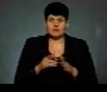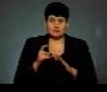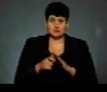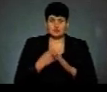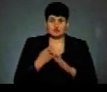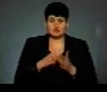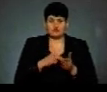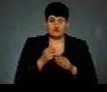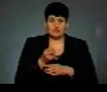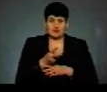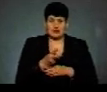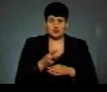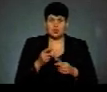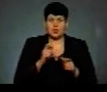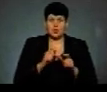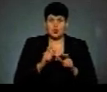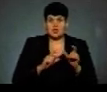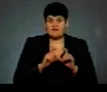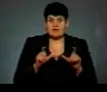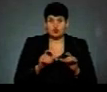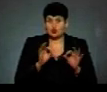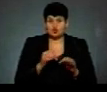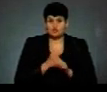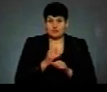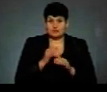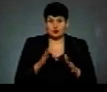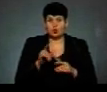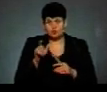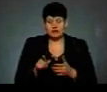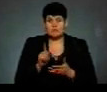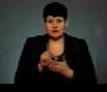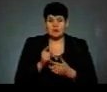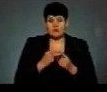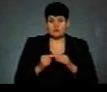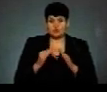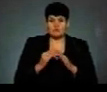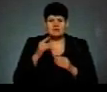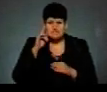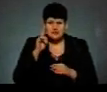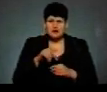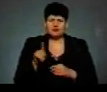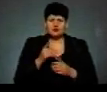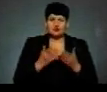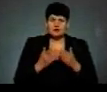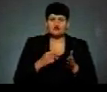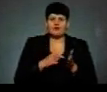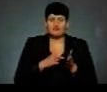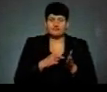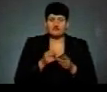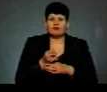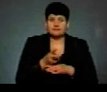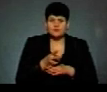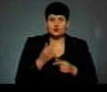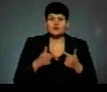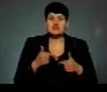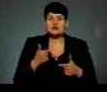виключений з університету і не може нічого з цим зробити. Людина мусить повертатися додому. Ми всі знаємо, що якщо виключать з